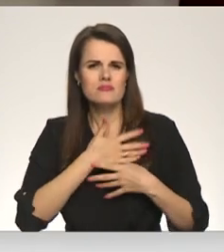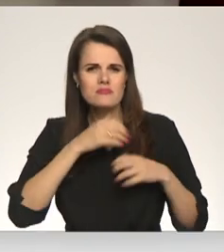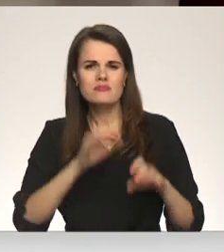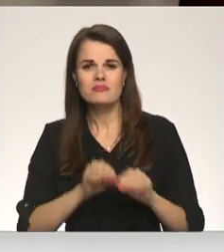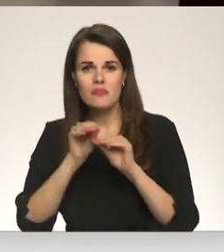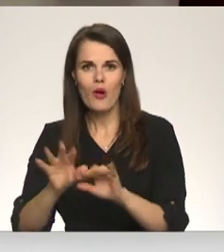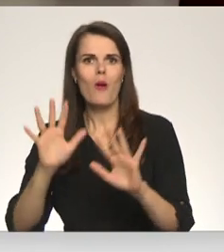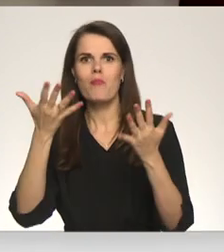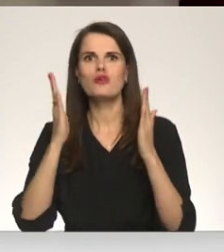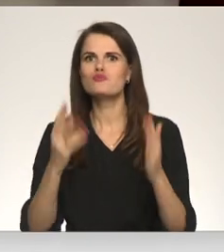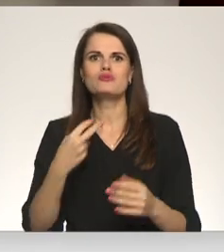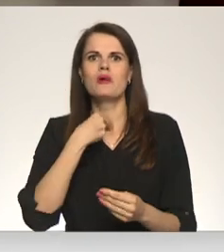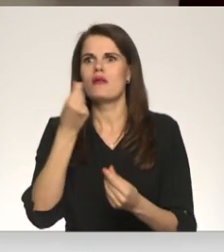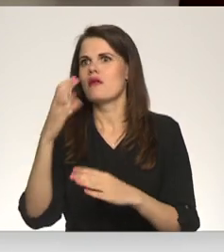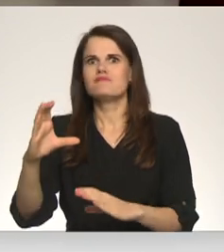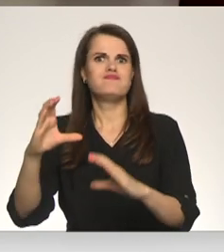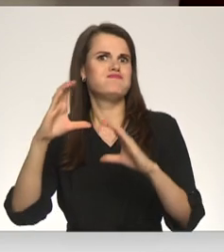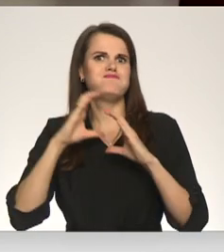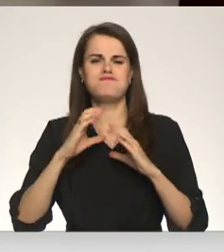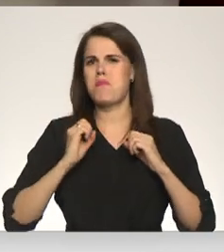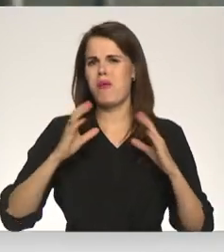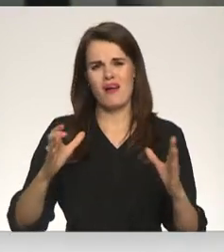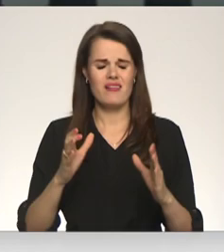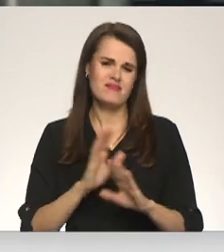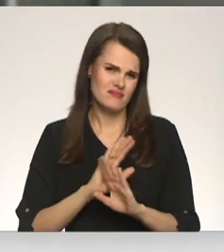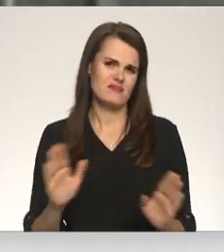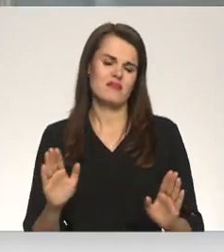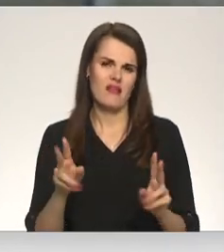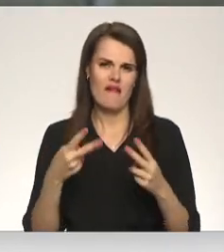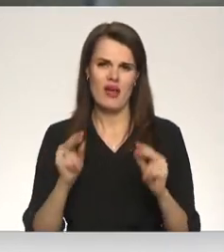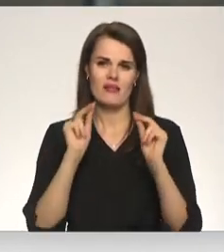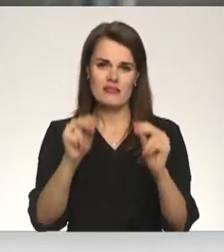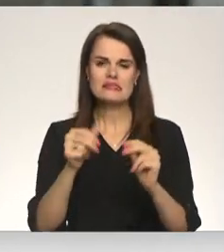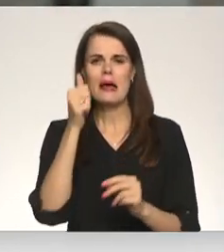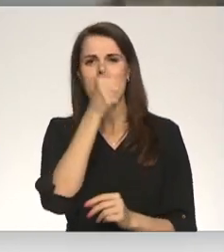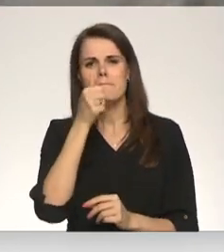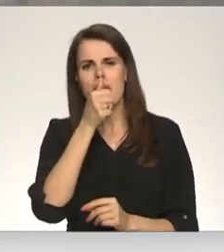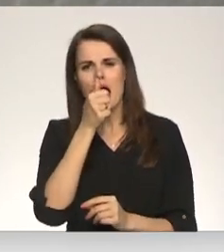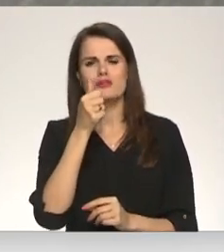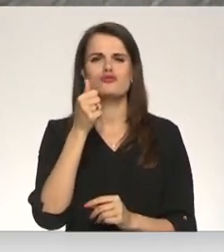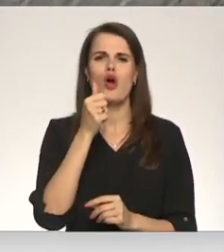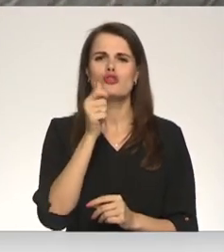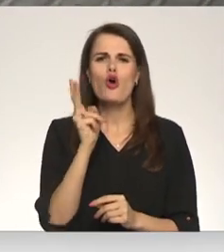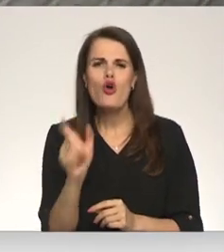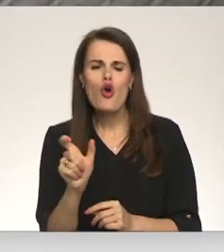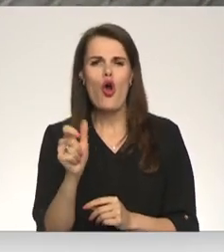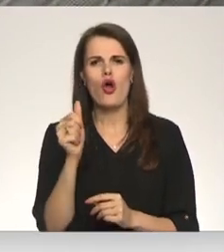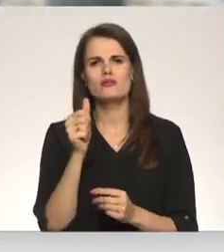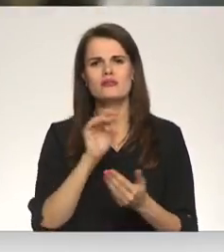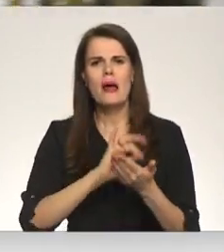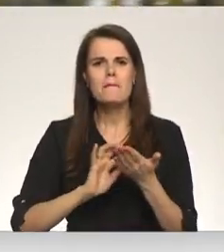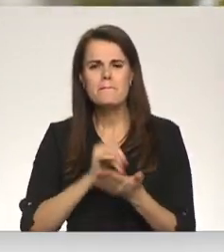naudiņu, pēkšņi notiks brīnums un jūs kļūsiet stāvus bagāti. Savus personas datus, PIN kodus, paroles vai jebkādus